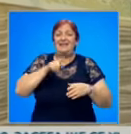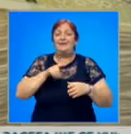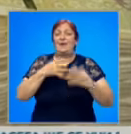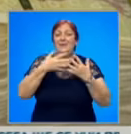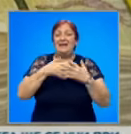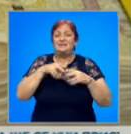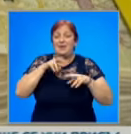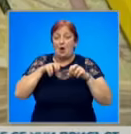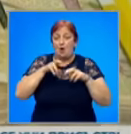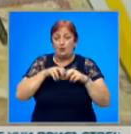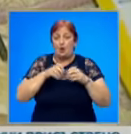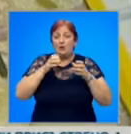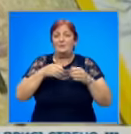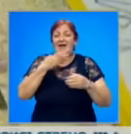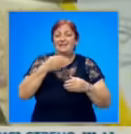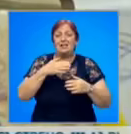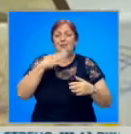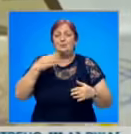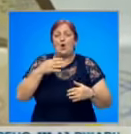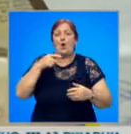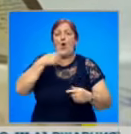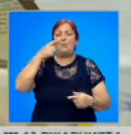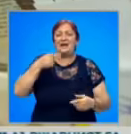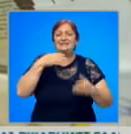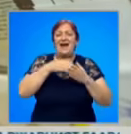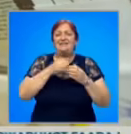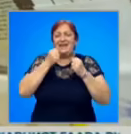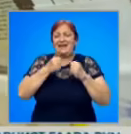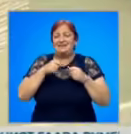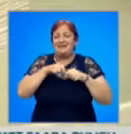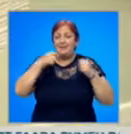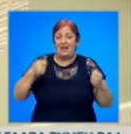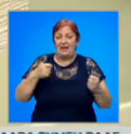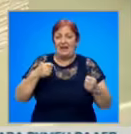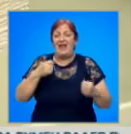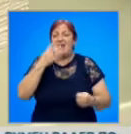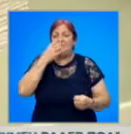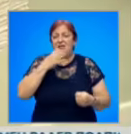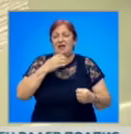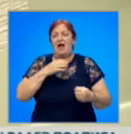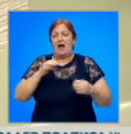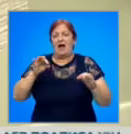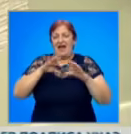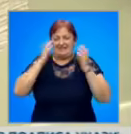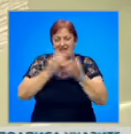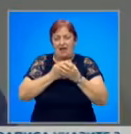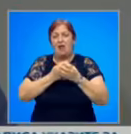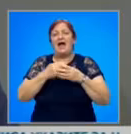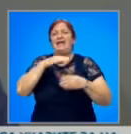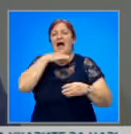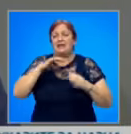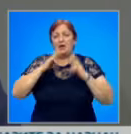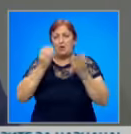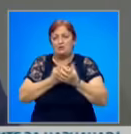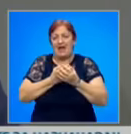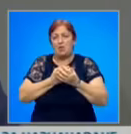механизми на контрол, кабинетът е осигурил милиарди повече в хазната за антикризисни мерки. Или и вълка сит и ягнето цял, обясни финансист номер едно.